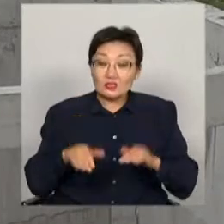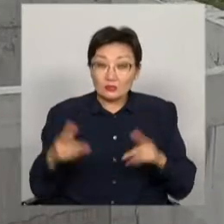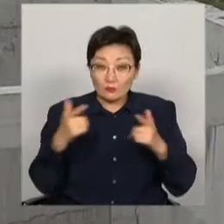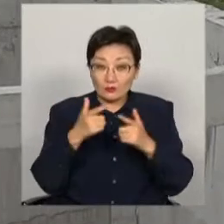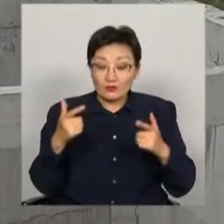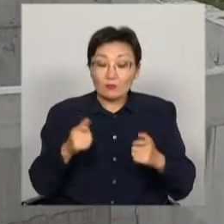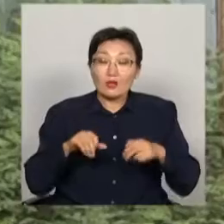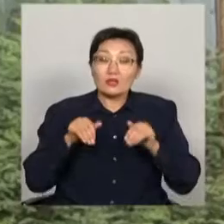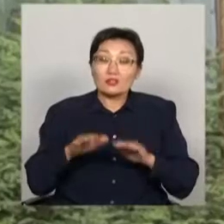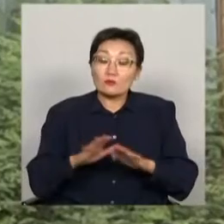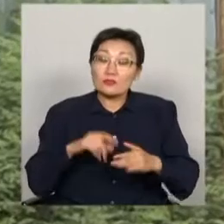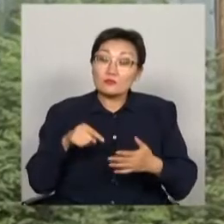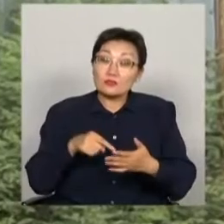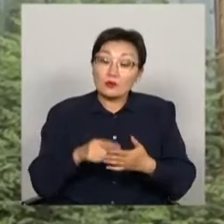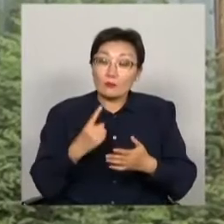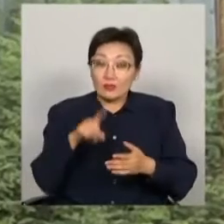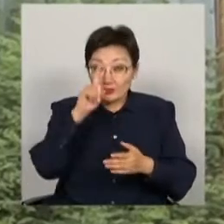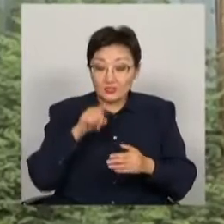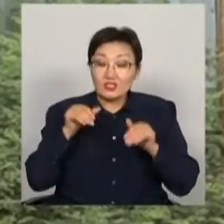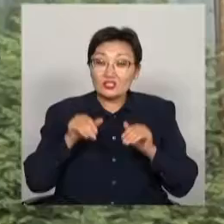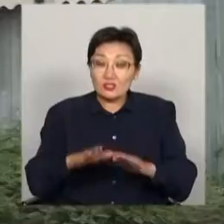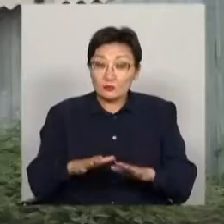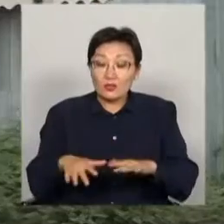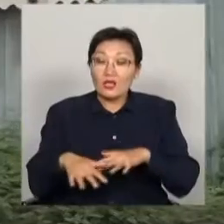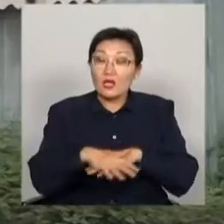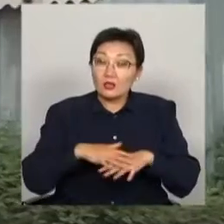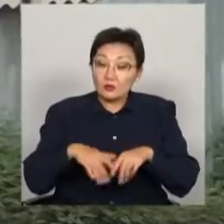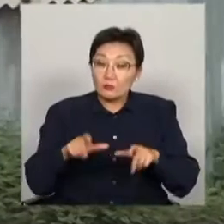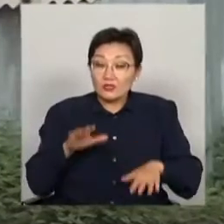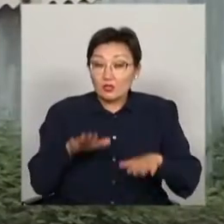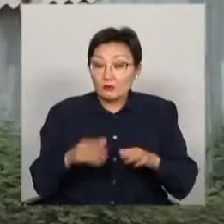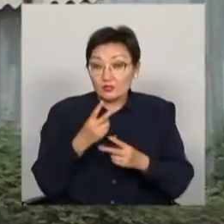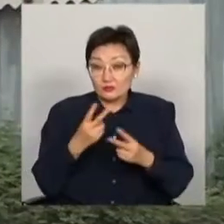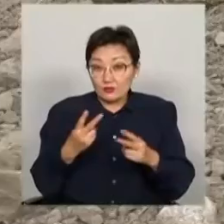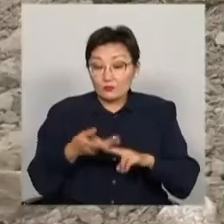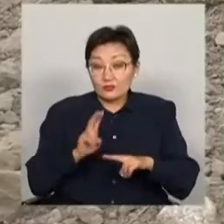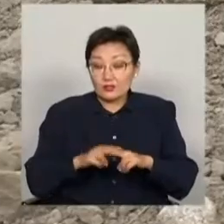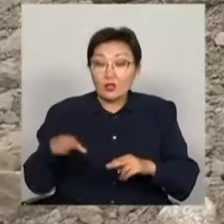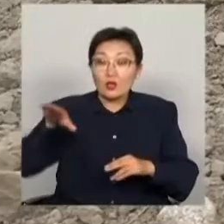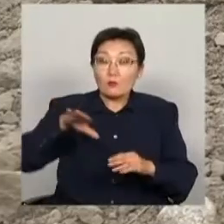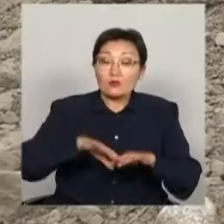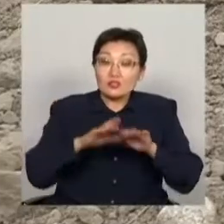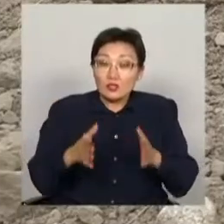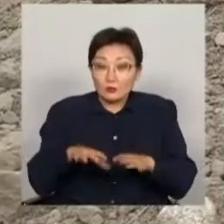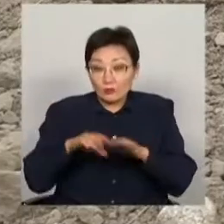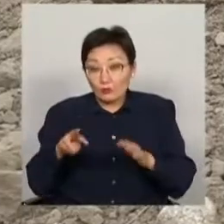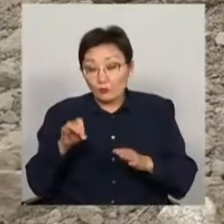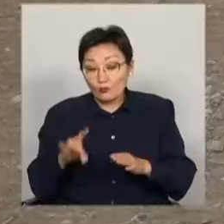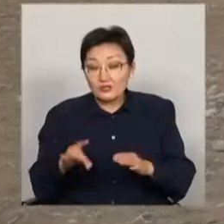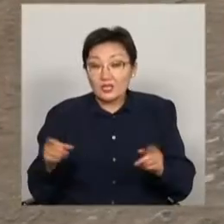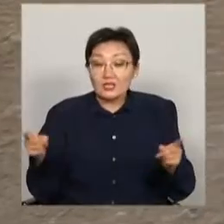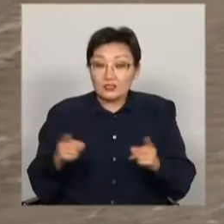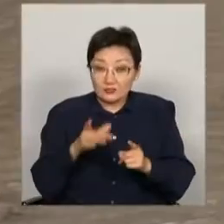жылдан бері түйіні тарқамаған мәселе бір айда шешіліп кетеді дегенге ауыл жұрты күмәнмен қарайды. Себебі тау болып үйілген күл қоқысты қысқа